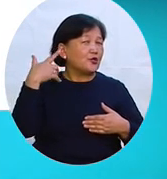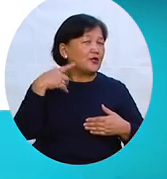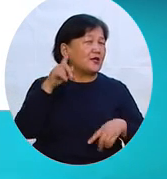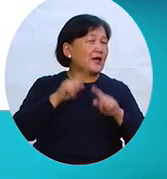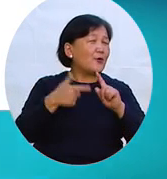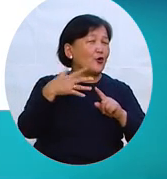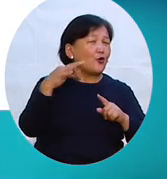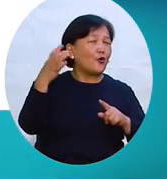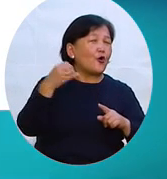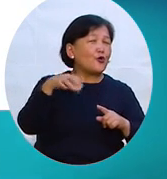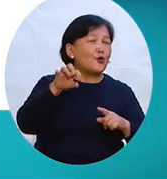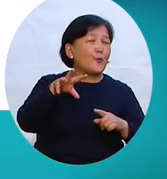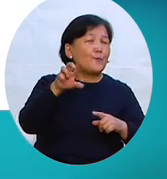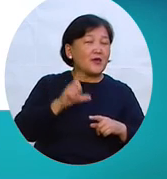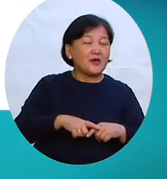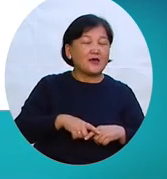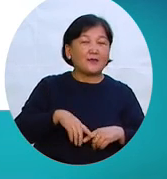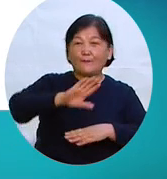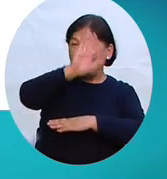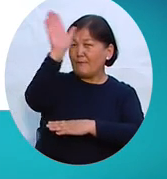Байгалийн сайхныг мэдрүүлж байна.